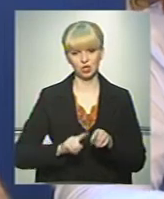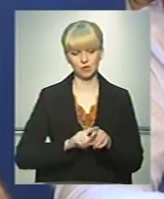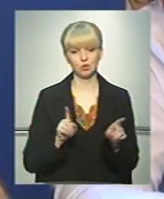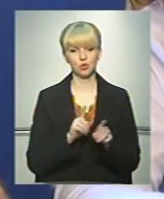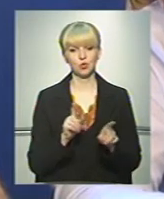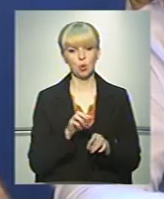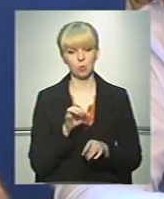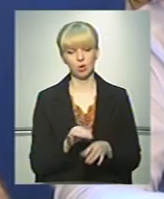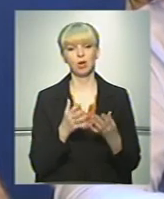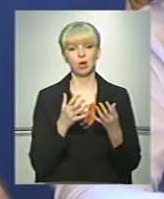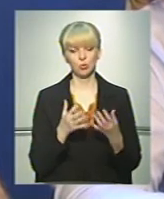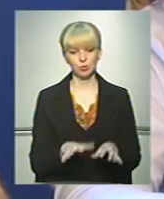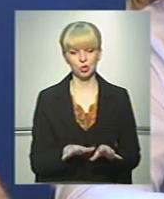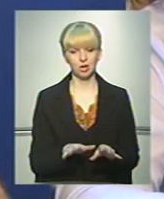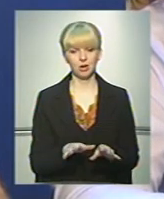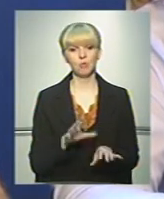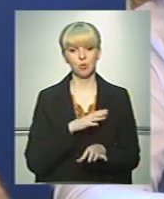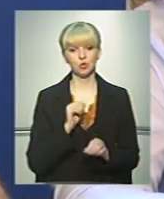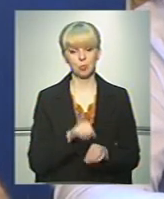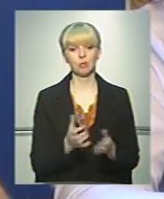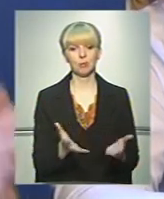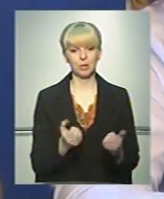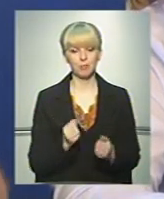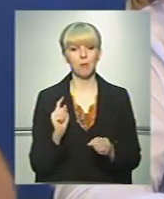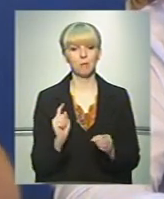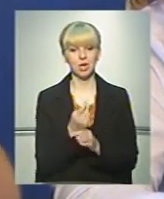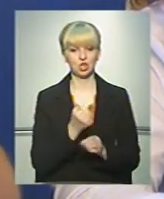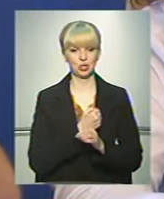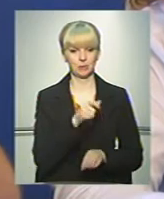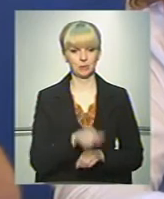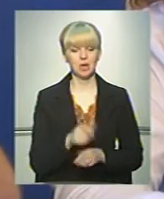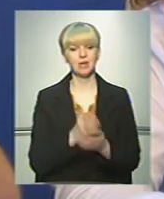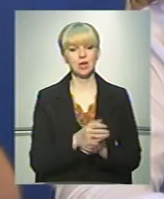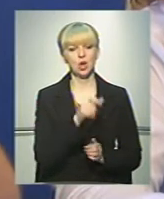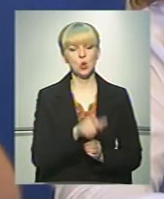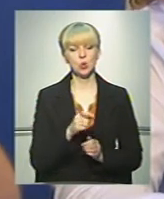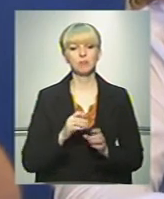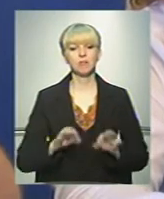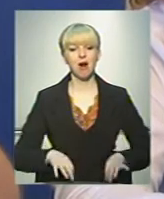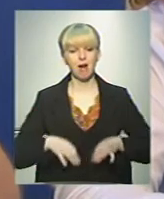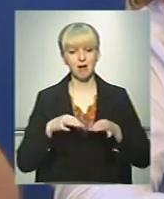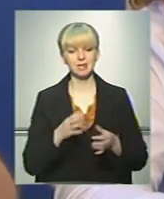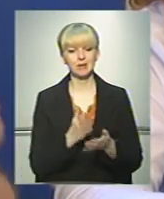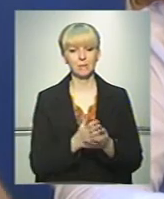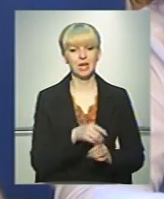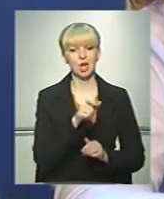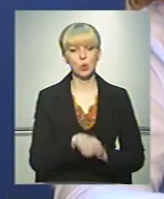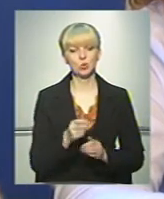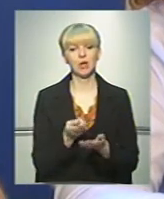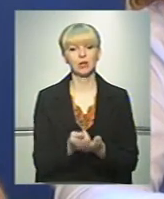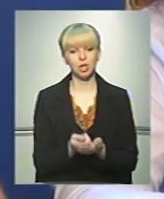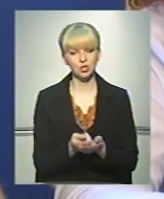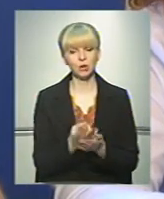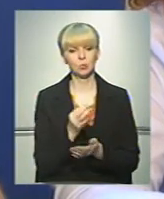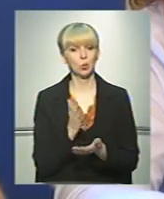щоб вже можна було приймати перших бійців. Є люди на колясках, є люди, які лежачі,